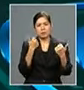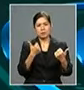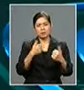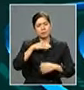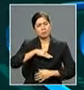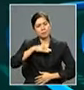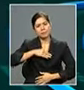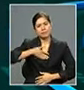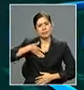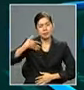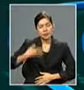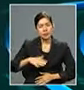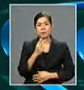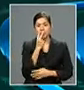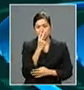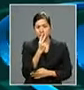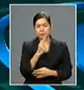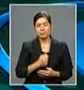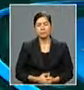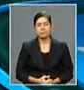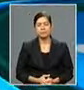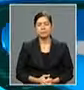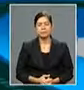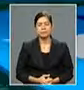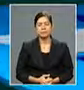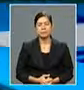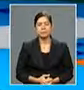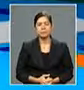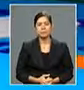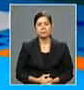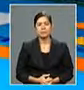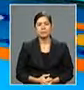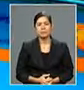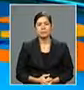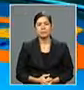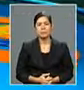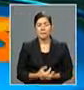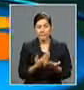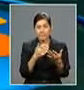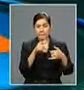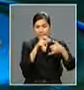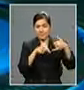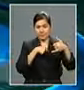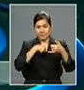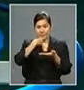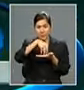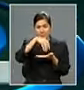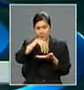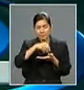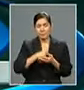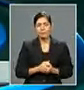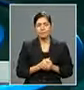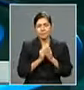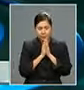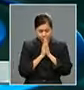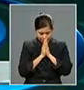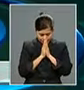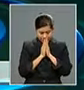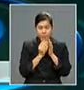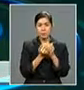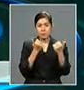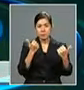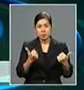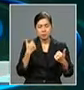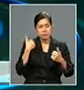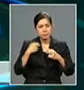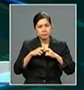พูดแบบนั้นนะครับมาติดตามรายละเอียดนะครับไก่ขโมยครับมาแล้วนะครับจอจราจรครับสวัสดีนะครับสวัสดีตอนกลางวันครับวันนี้มีเรื่องร้